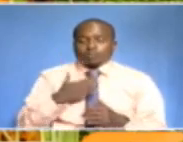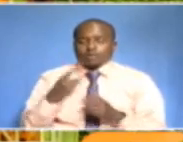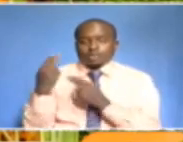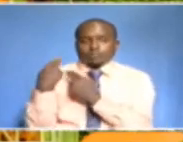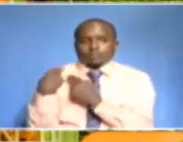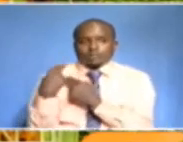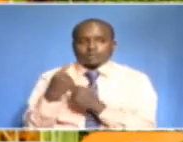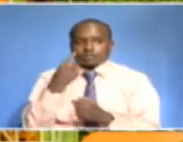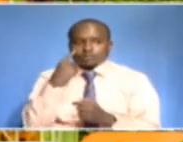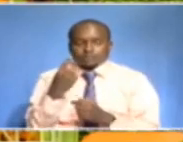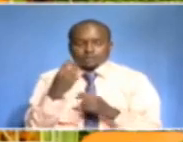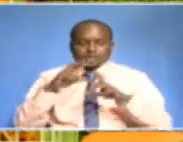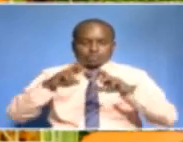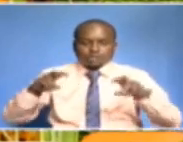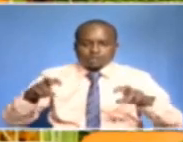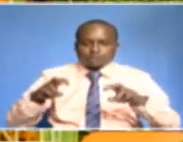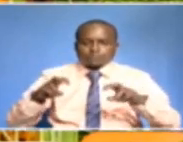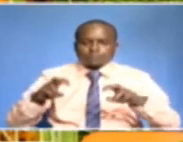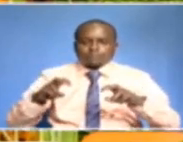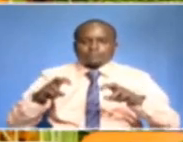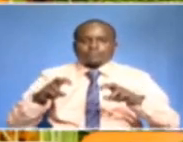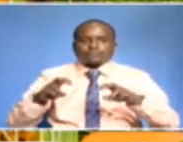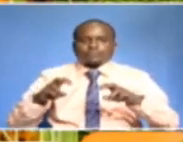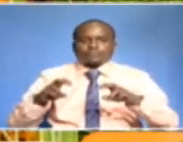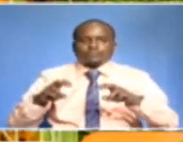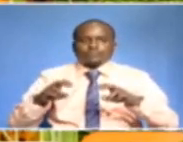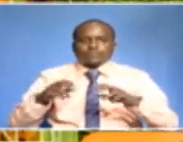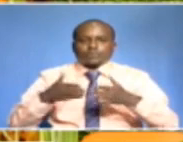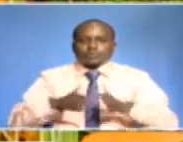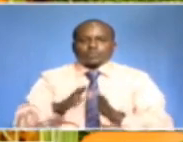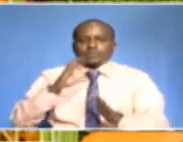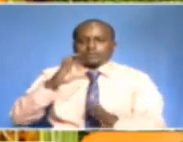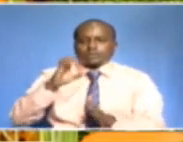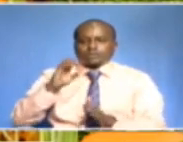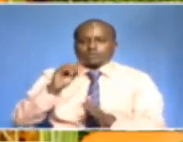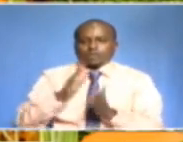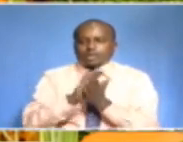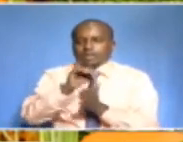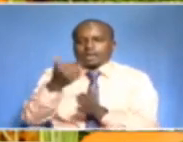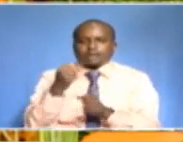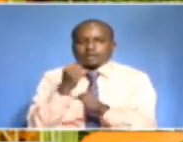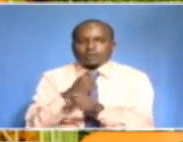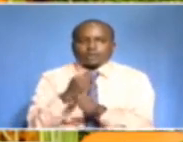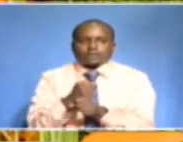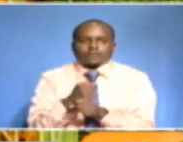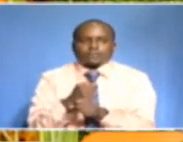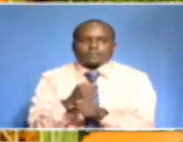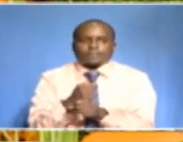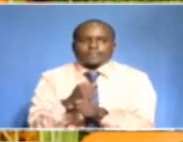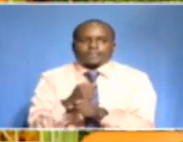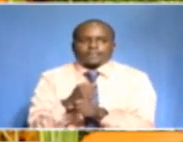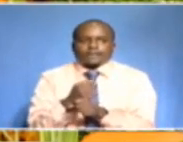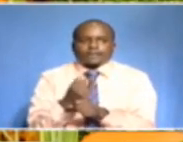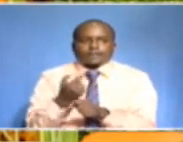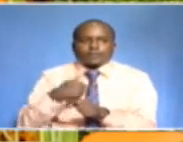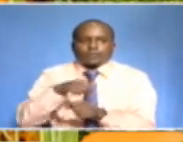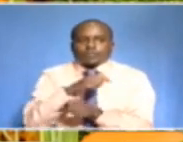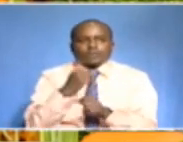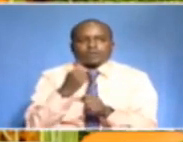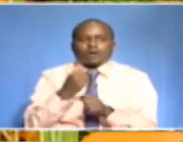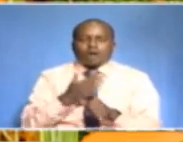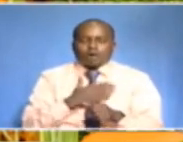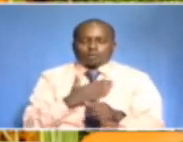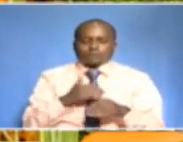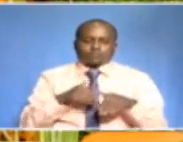kuang kungu vile CEO na wale wengine wanya kazi Yao Sasa Sisi Tanya kazi yetu